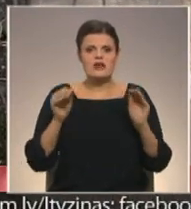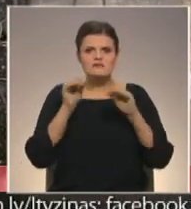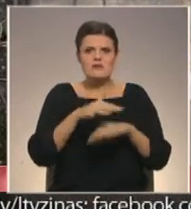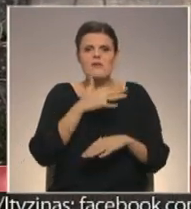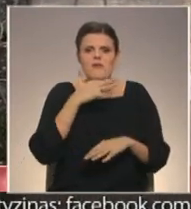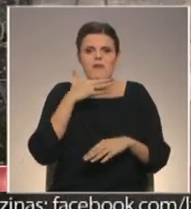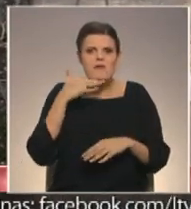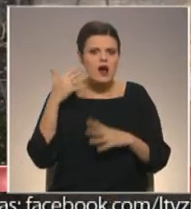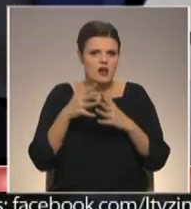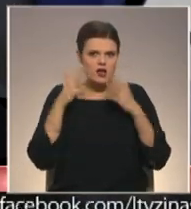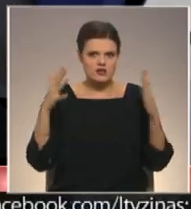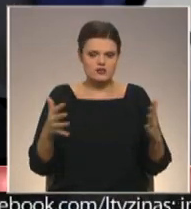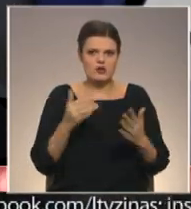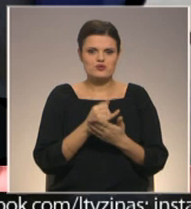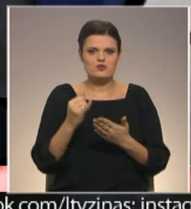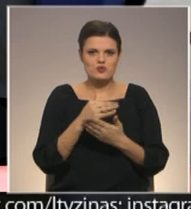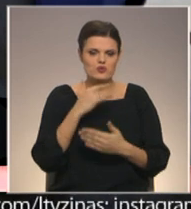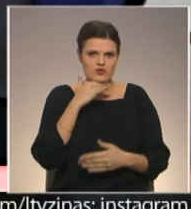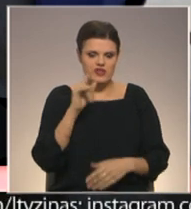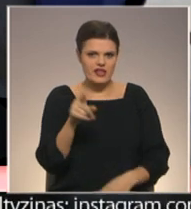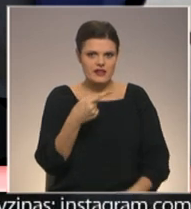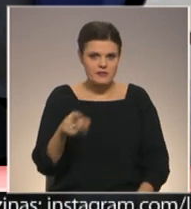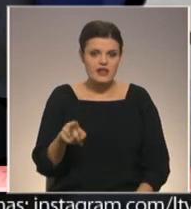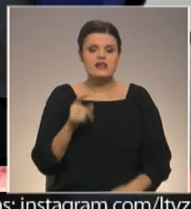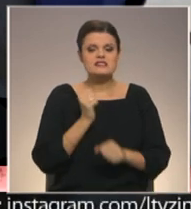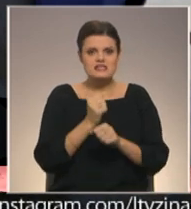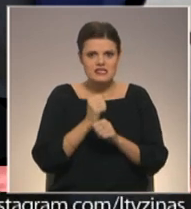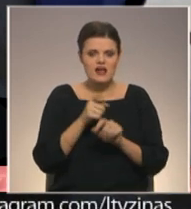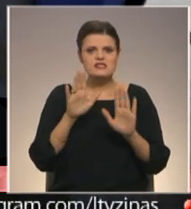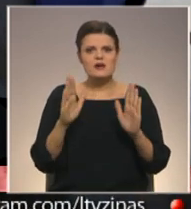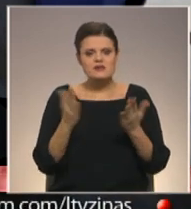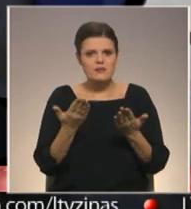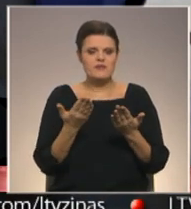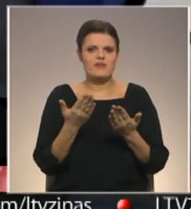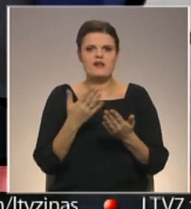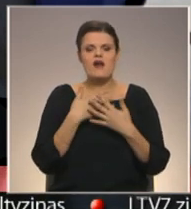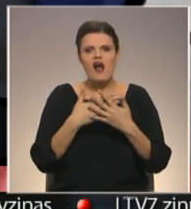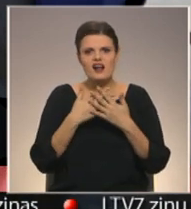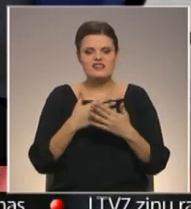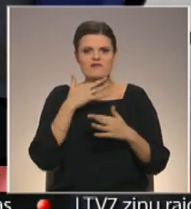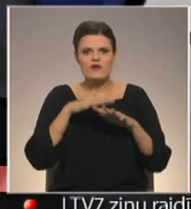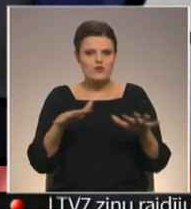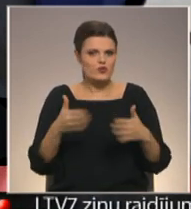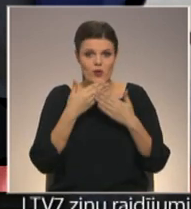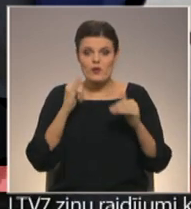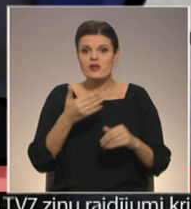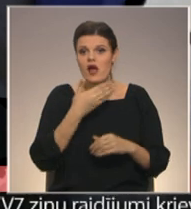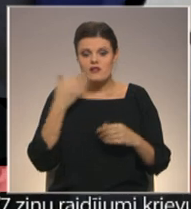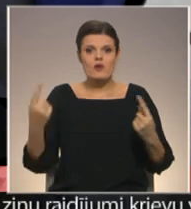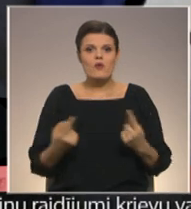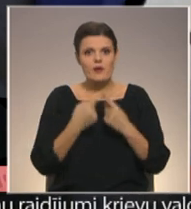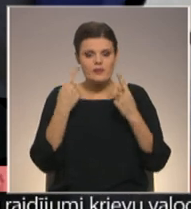koncentrētus notekūdeņus. Strādā iekārtās, bet faktiski tā to dūļu aktīvo nav. Un ja viņiem nav